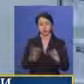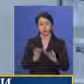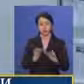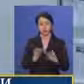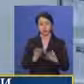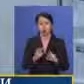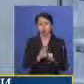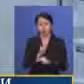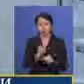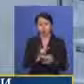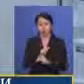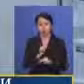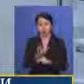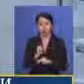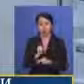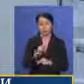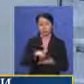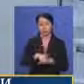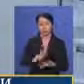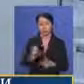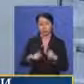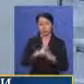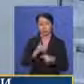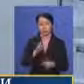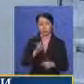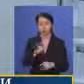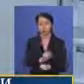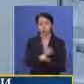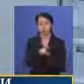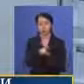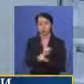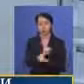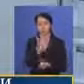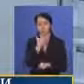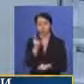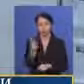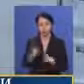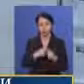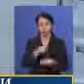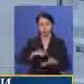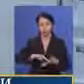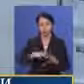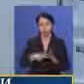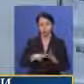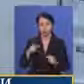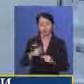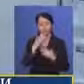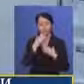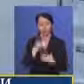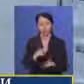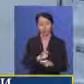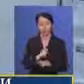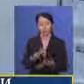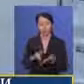пройти обучение основам предпринимательства по проекту «БАСТАУ Бизнес», защитить свой бизнес-план и, соответственно, обратиться с заявлением в